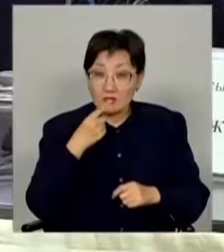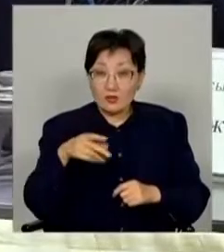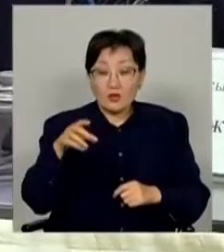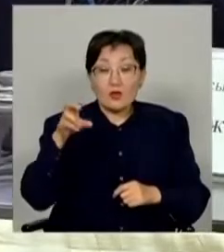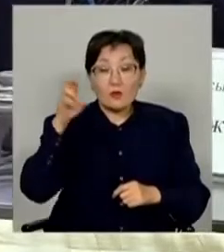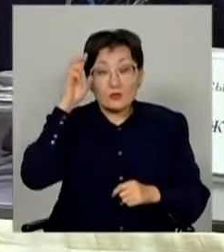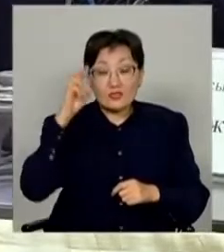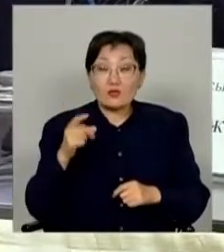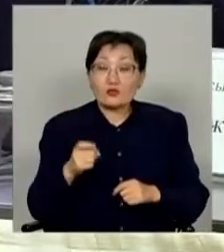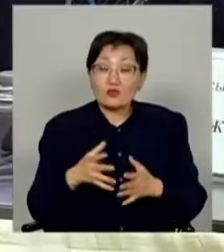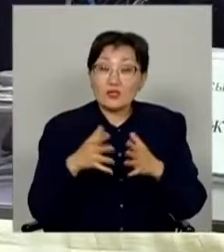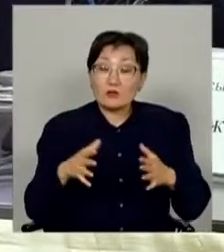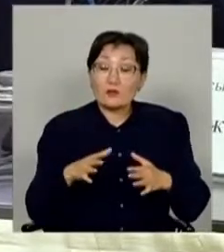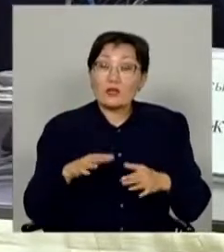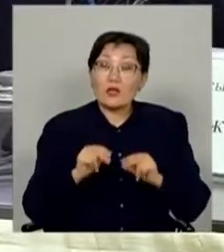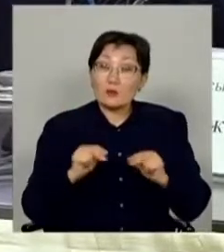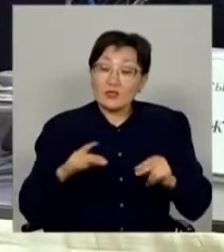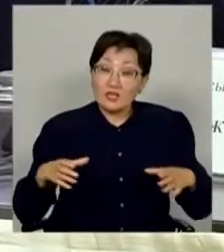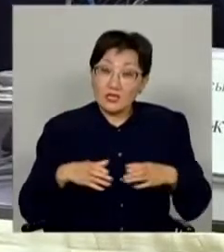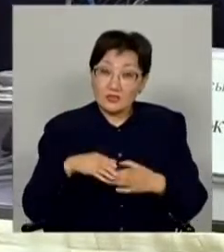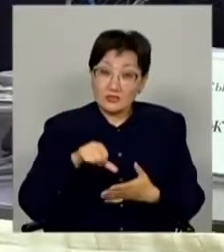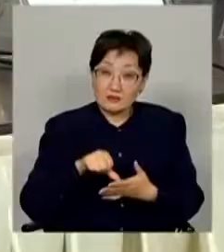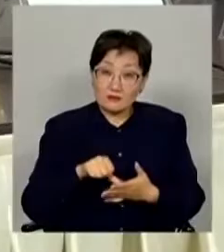мемлекеттен 100-ге тарта профессор ғалымдар қатысты.